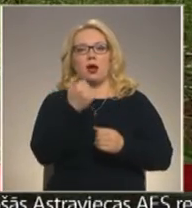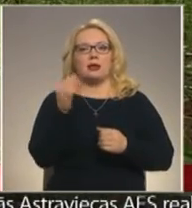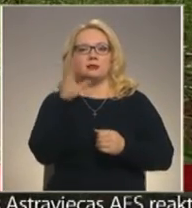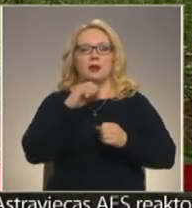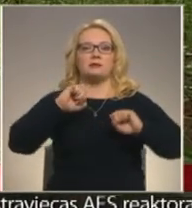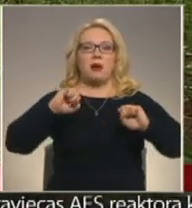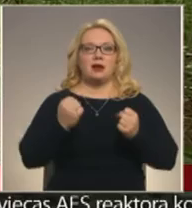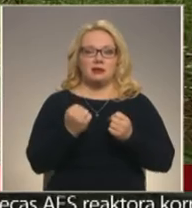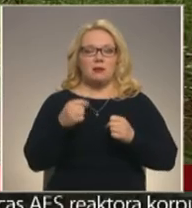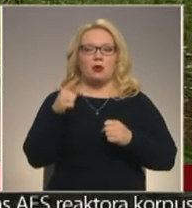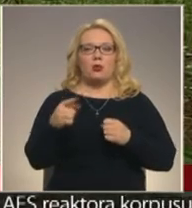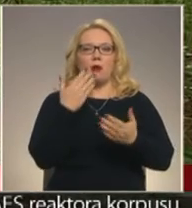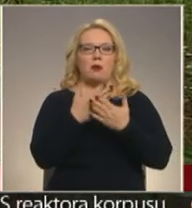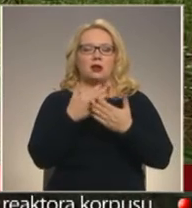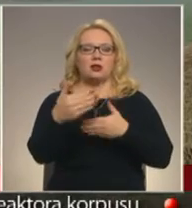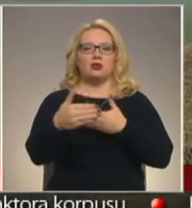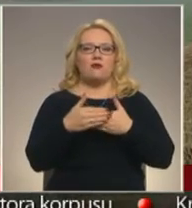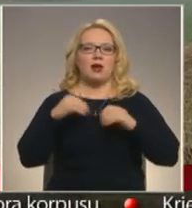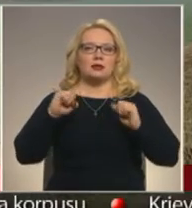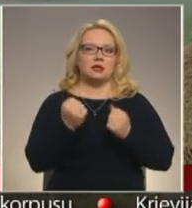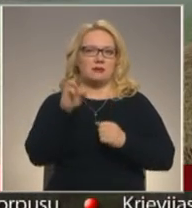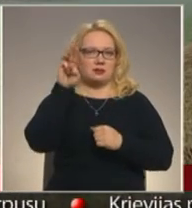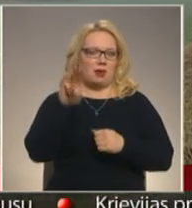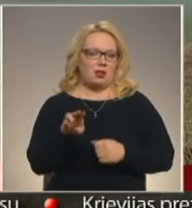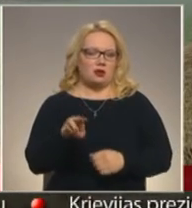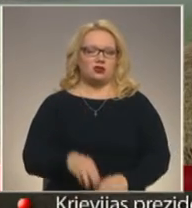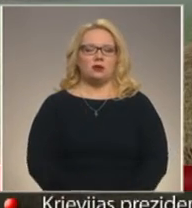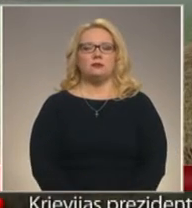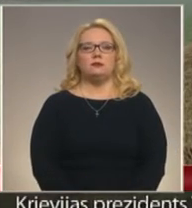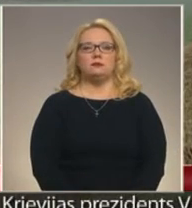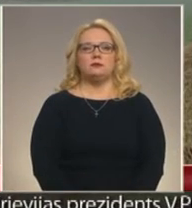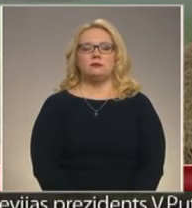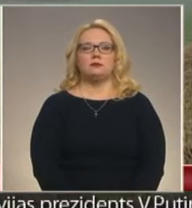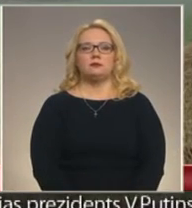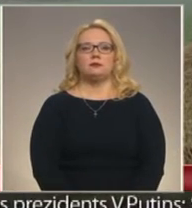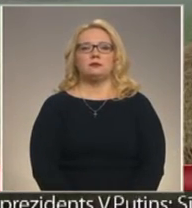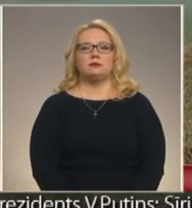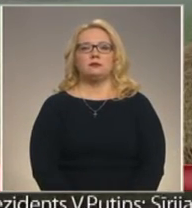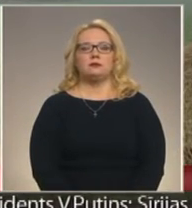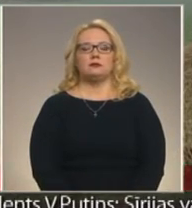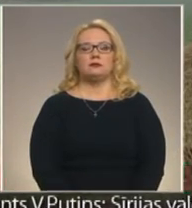pārziemot, to rādīs jau tuvākie ziemas mēneši. Maija Migla, Mārs Jurgensons, Dainis Lācis, Latvijas televīzija.